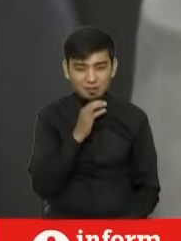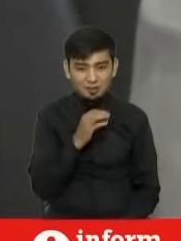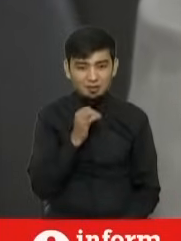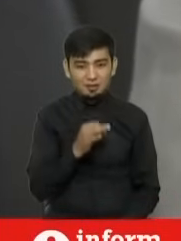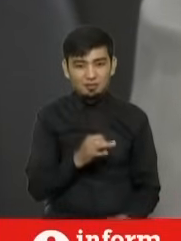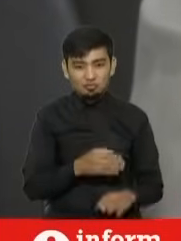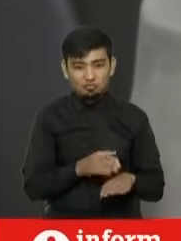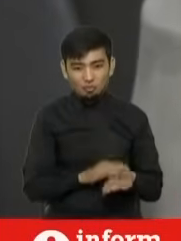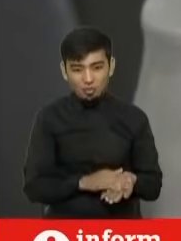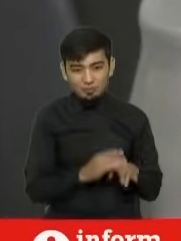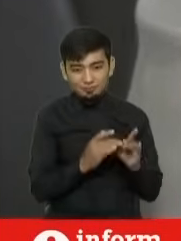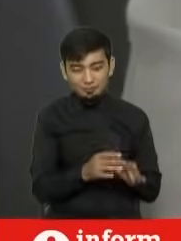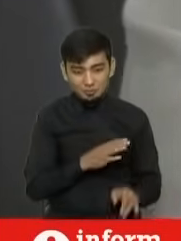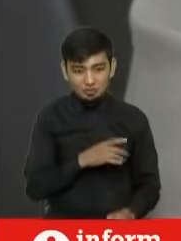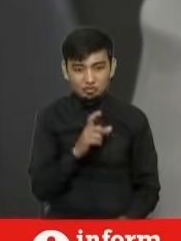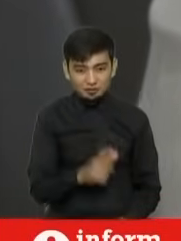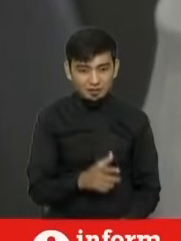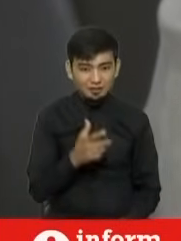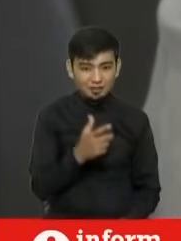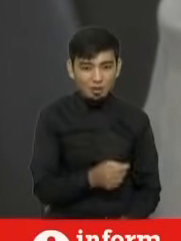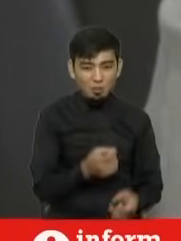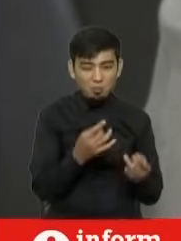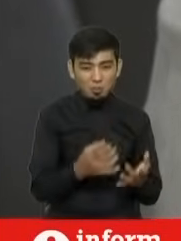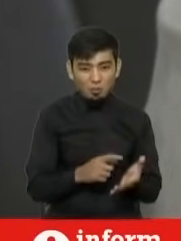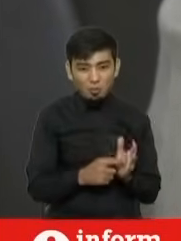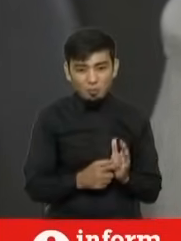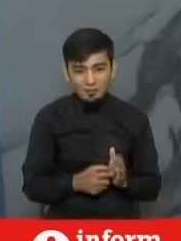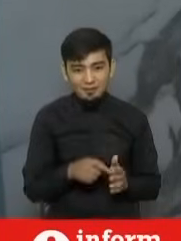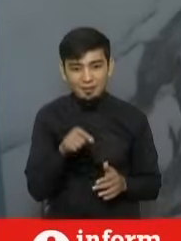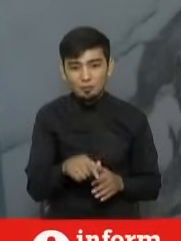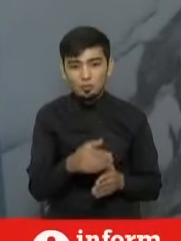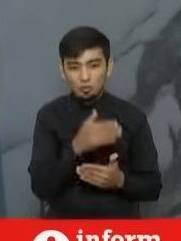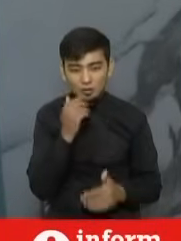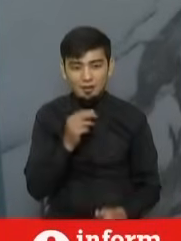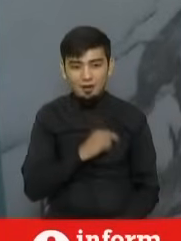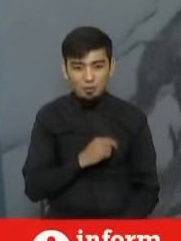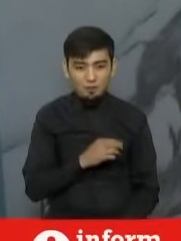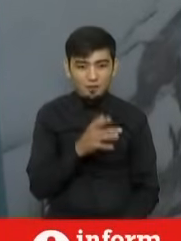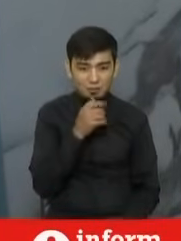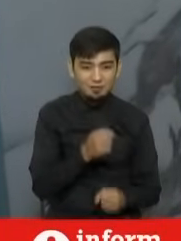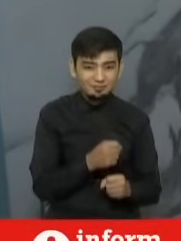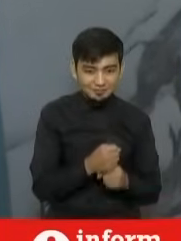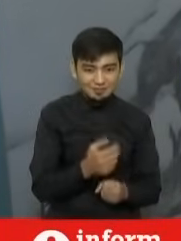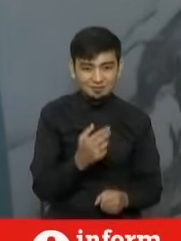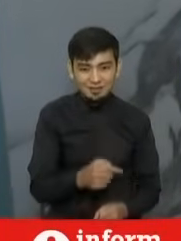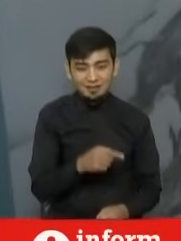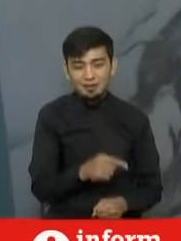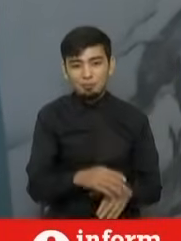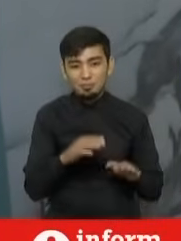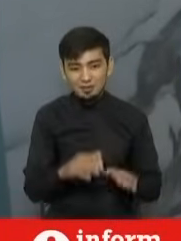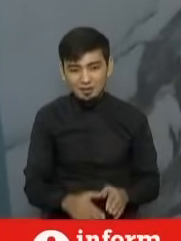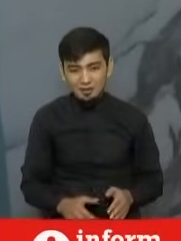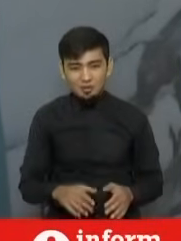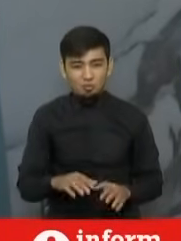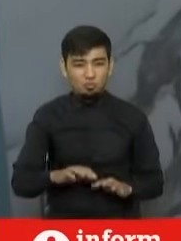состояние да қолданатын дәрі. Ол мынандай простой бөлімше отделенияларда болмайды. Жұмыс жүріп жатқан екен әрине жөндегі